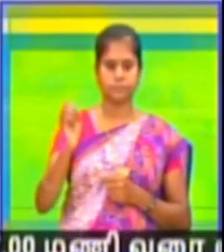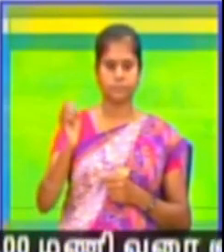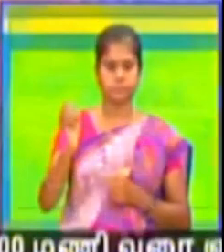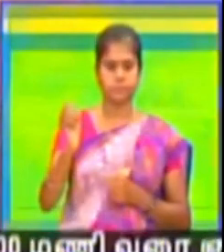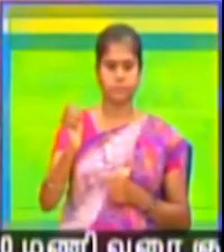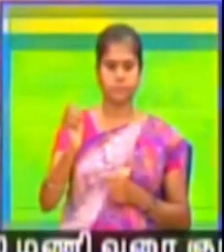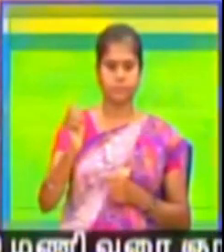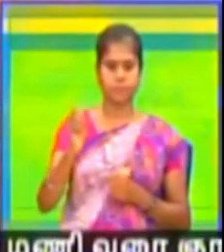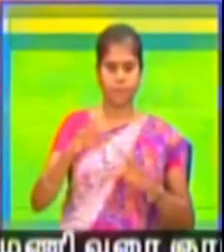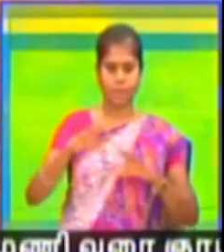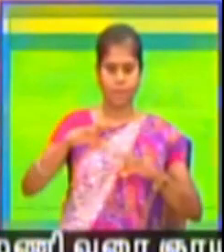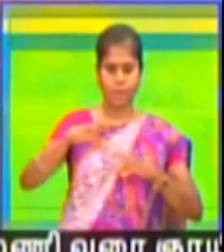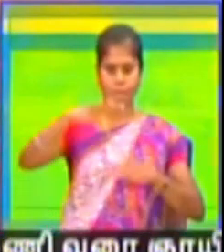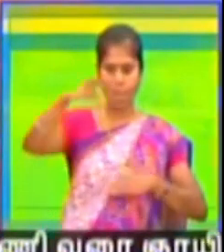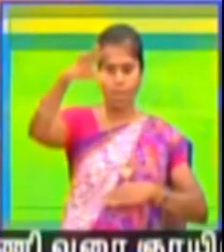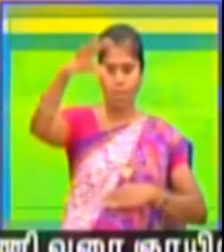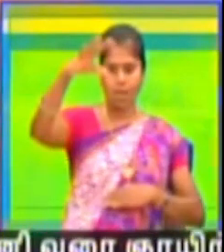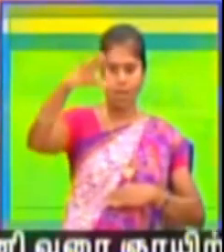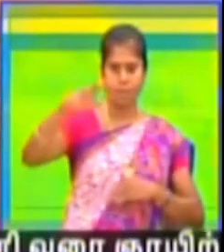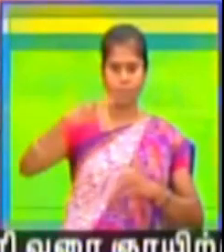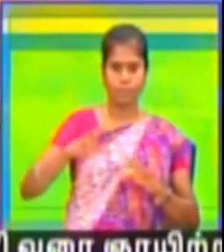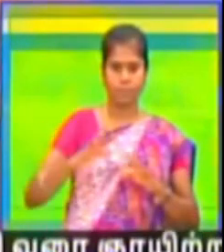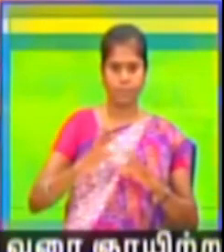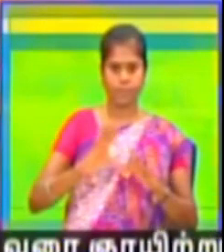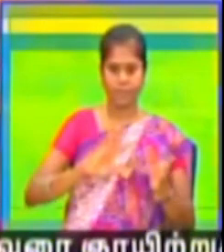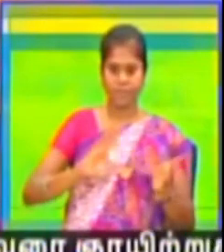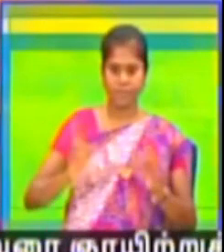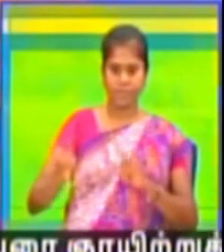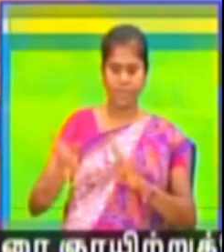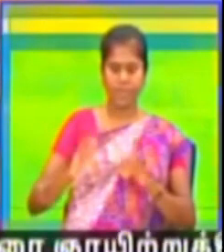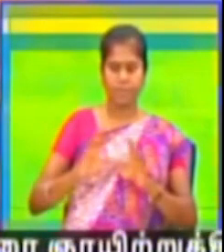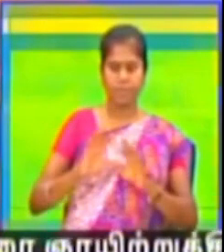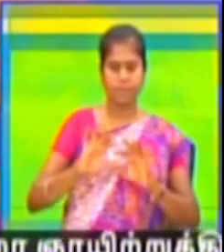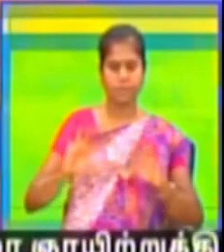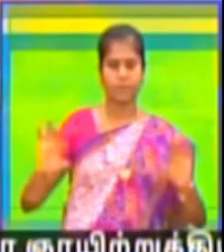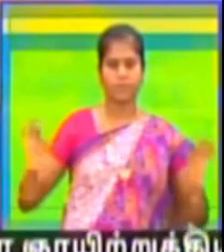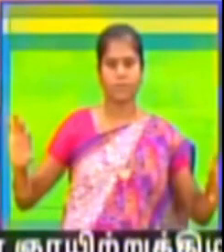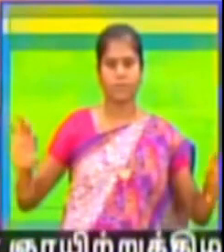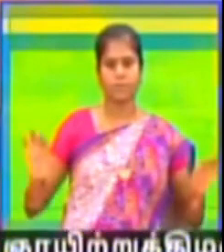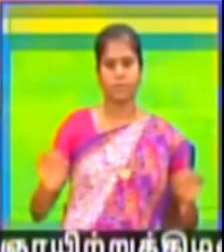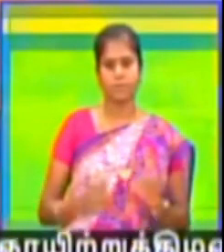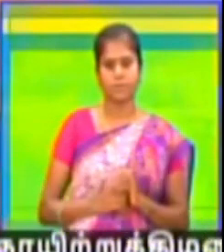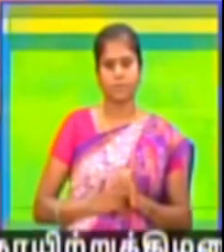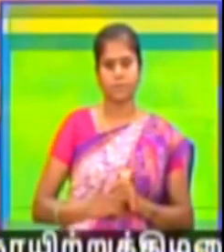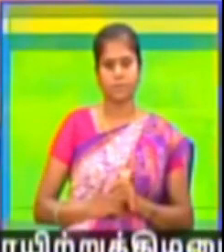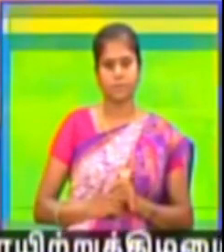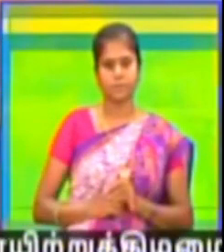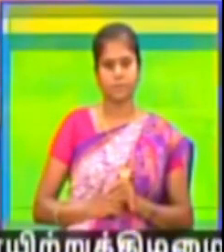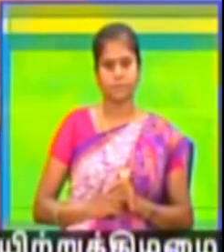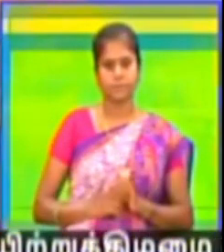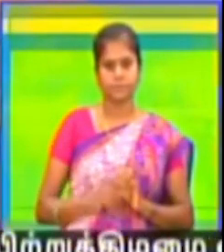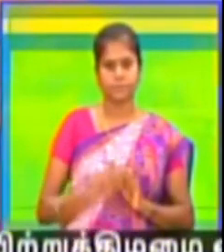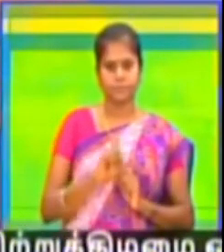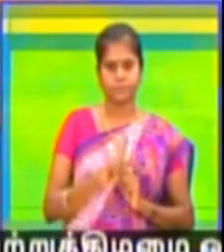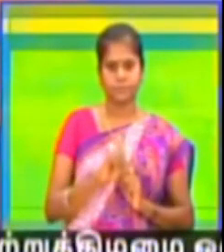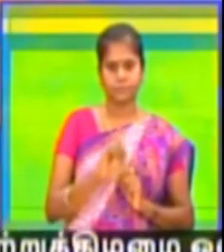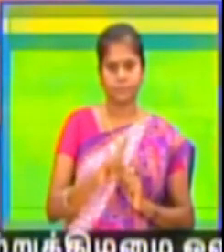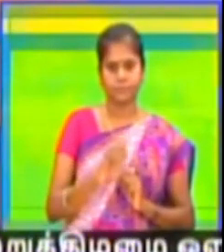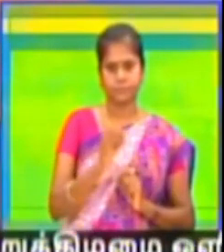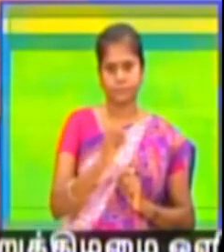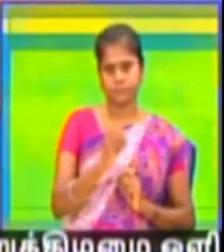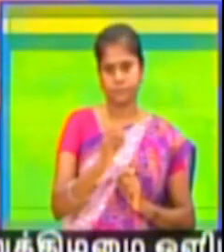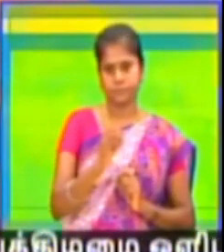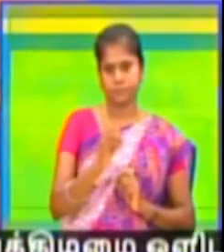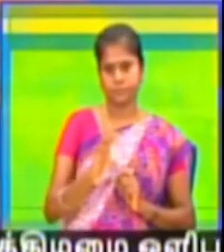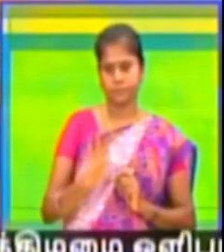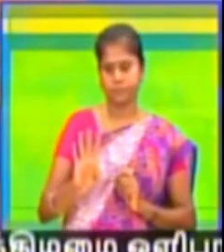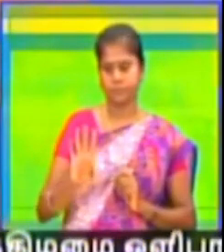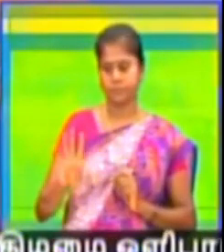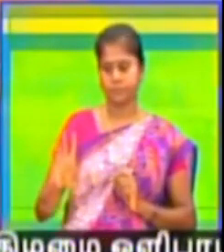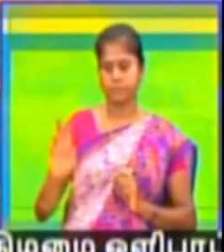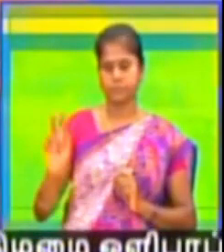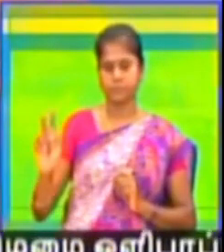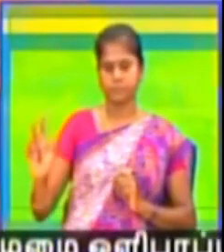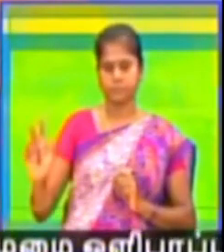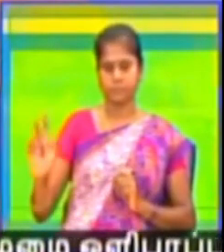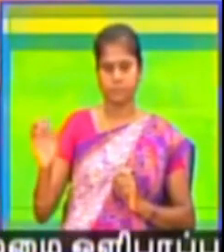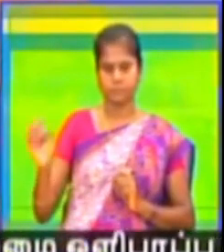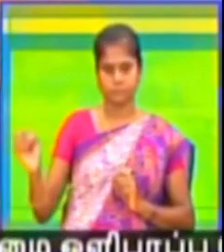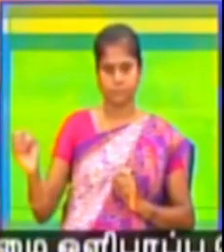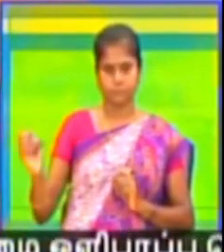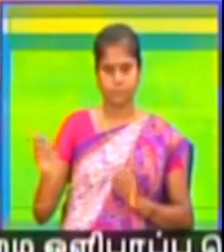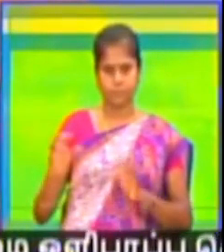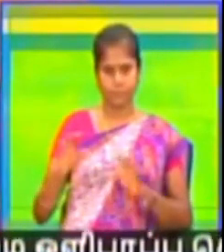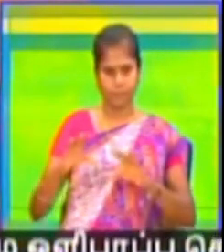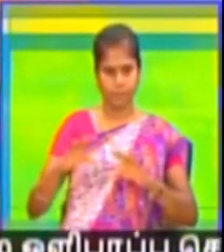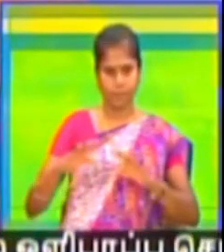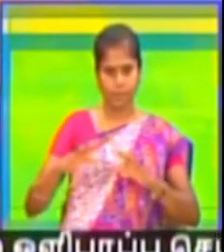காணப்படுது. மீதி எல்லாம் மேக்சிமம் ஒரே மாதிரி இருக்கும் போல. 110 கிலோமீட்டர்லேருந்து 480 கிலோமீட்டர் வரைக்கும் தான்